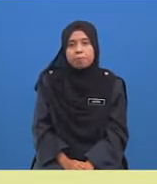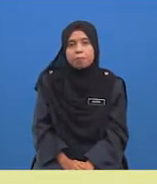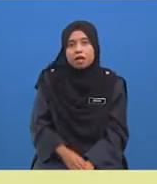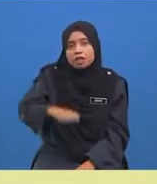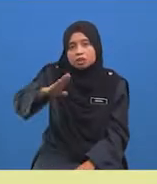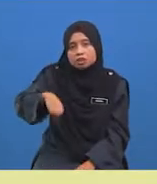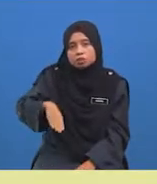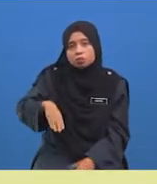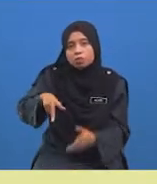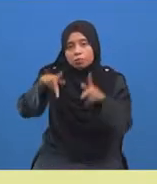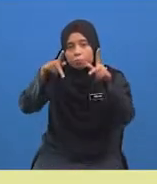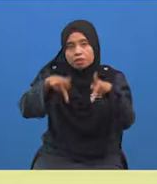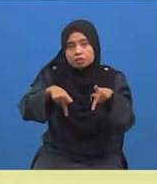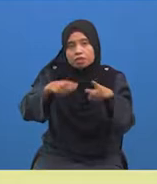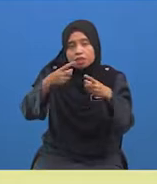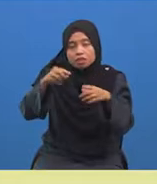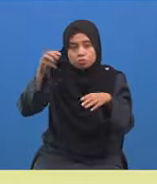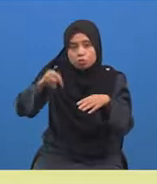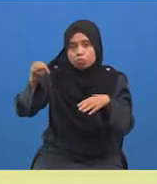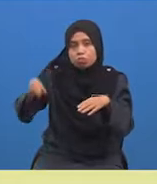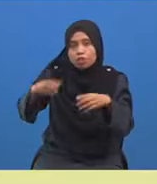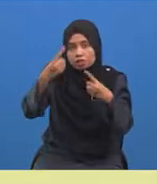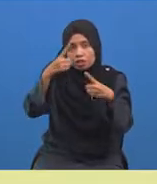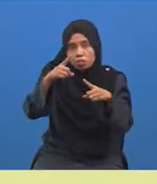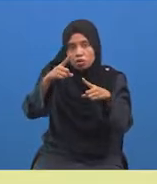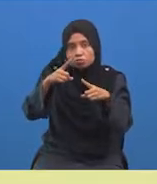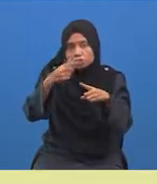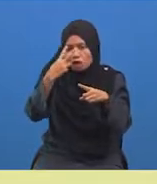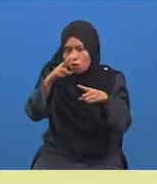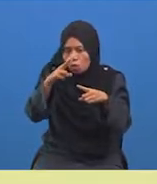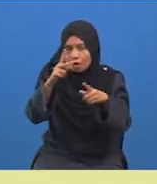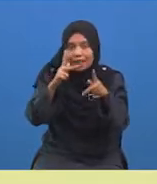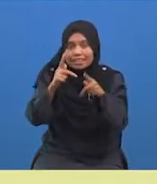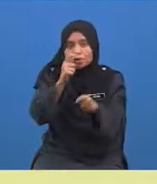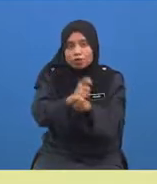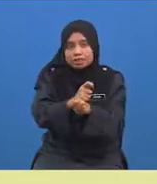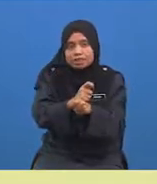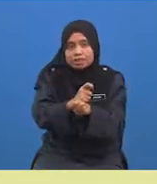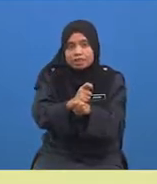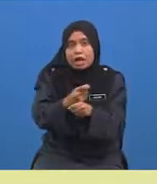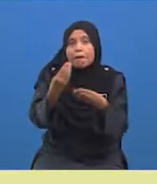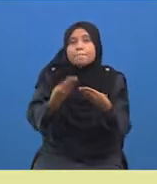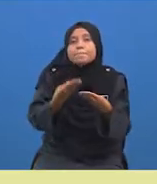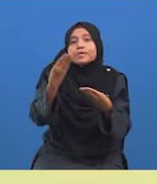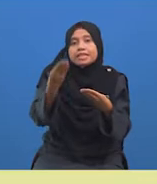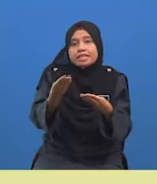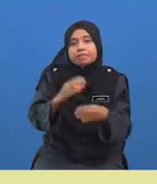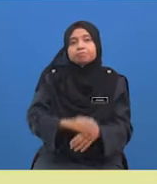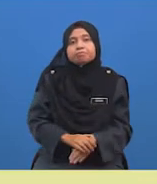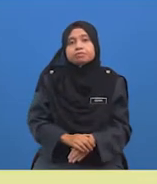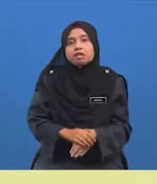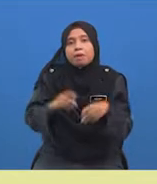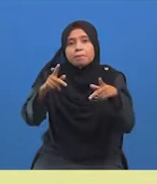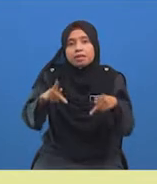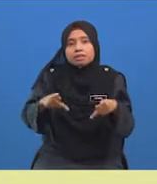Sebelum pelajar menjawab, sila teliti dahulu kata tugas yang diberikan, iaitu berikan.